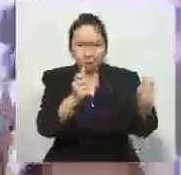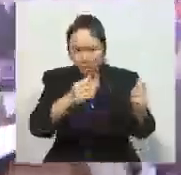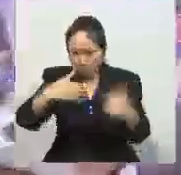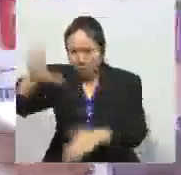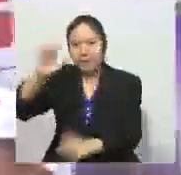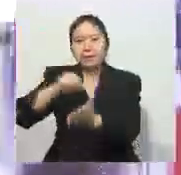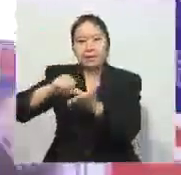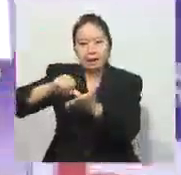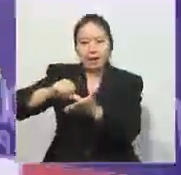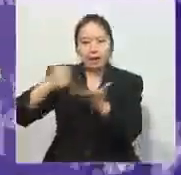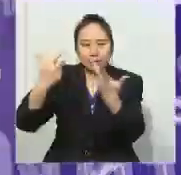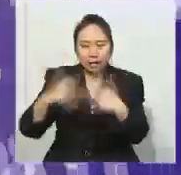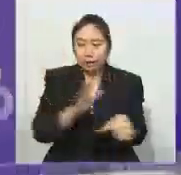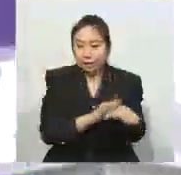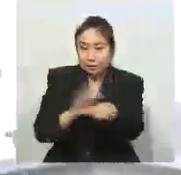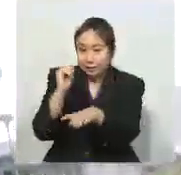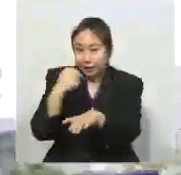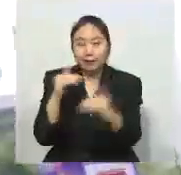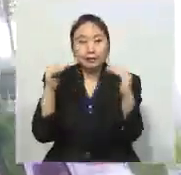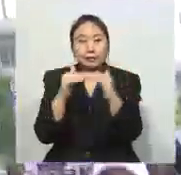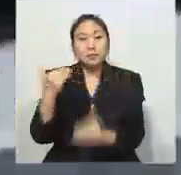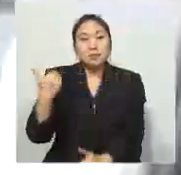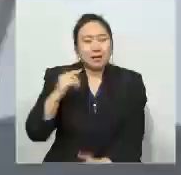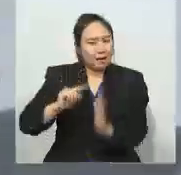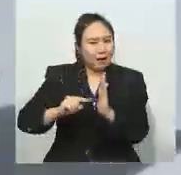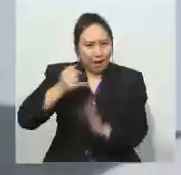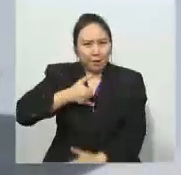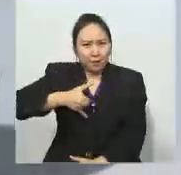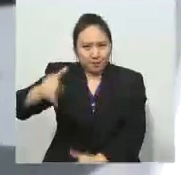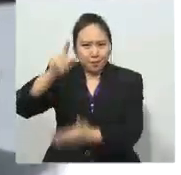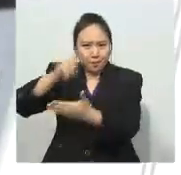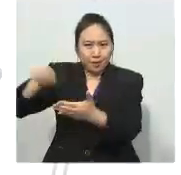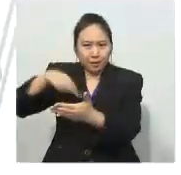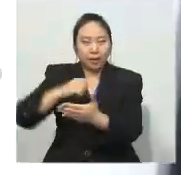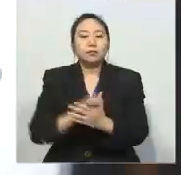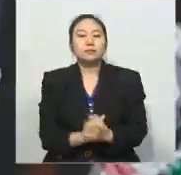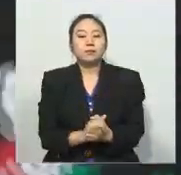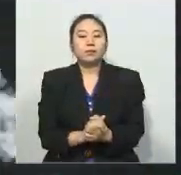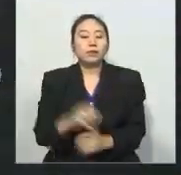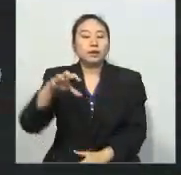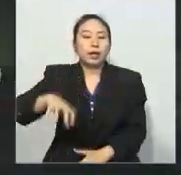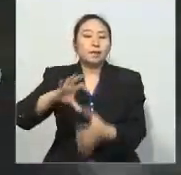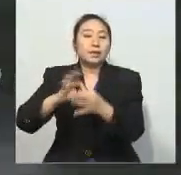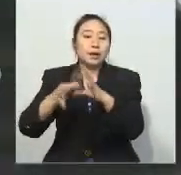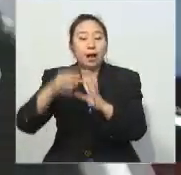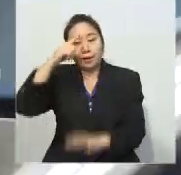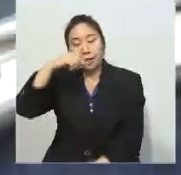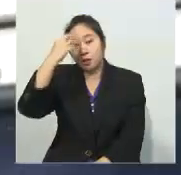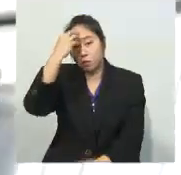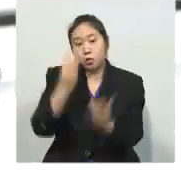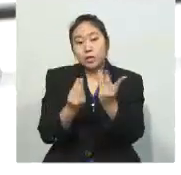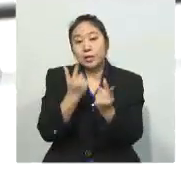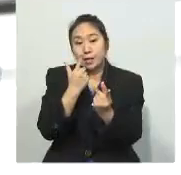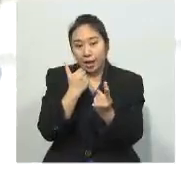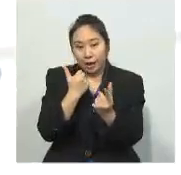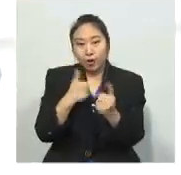แก้พร้อมเชิญชวนคนที่มีสิทธิ์เลือกตั้งครั้งแรกออกมาใช้สิทธิ์กันส่วนที่สนามกีฬาไทยญี่ปุ่นดินแดงแห่งนี้จะเปิด